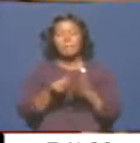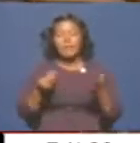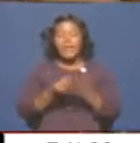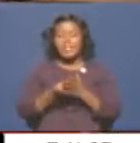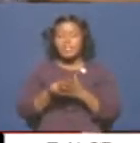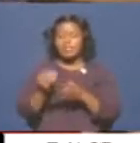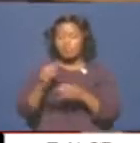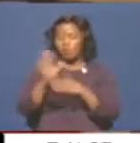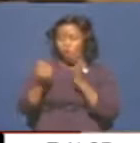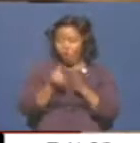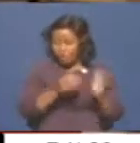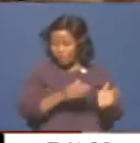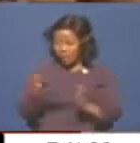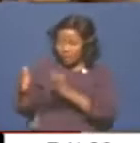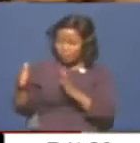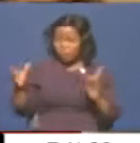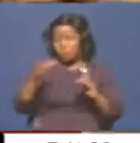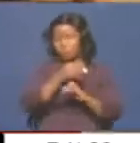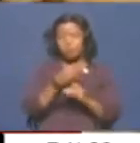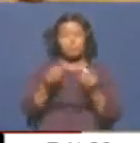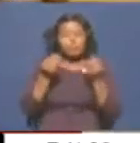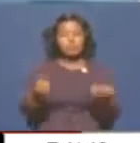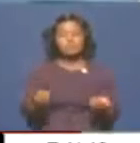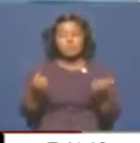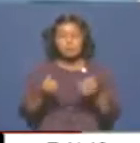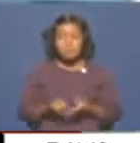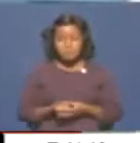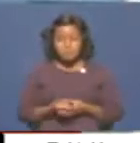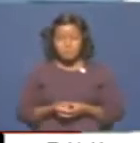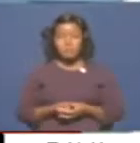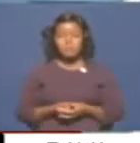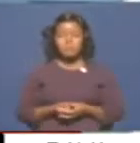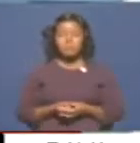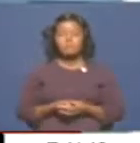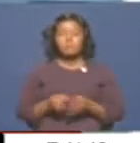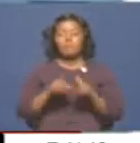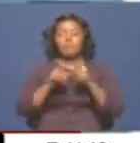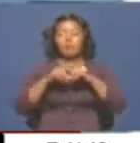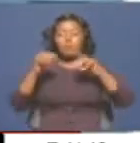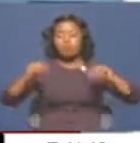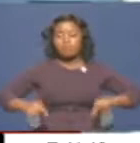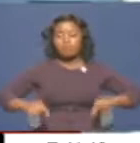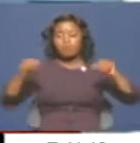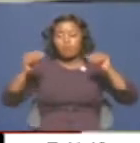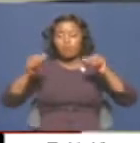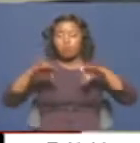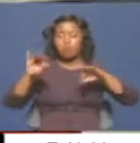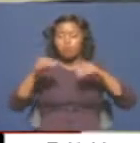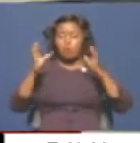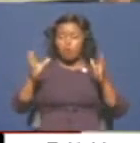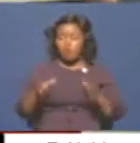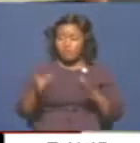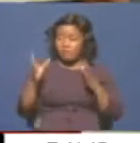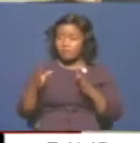wa mipango ya kukabiliana na mabadiliko hayo. Mkuu wa mpango huo wa utafiti, Dr.